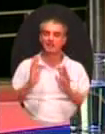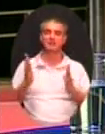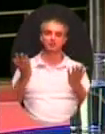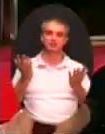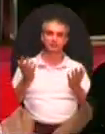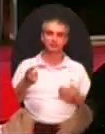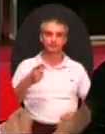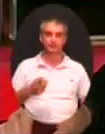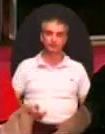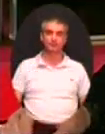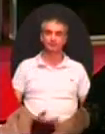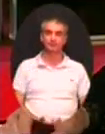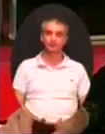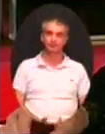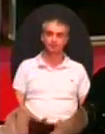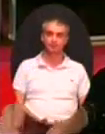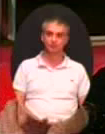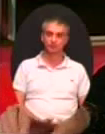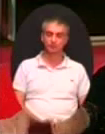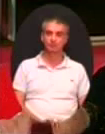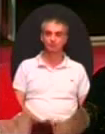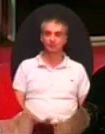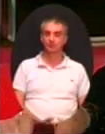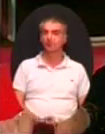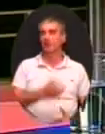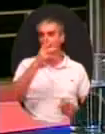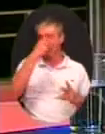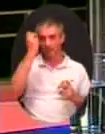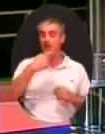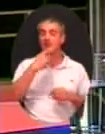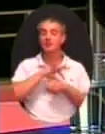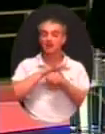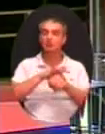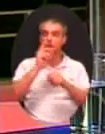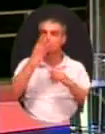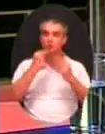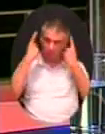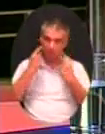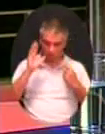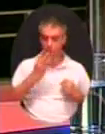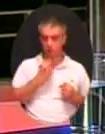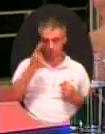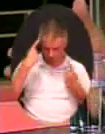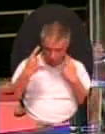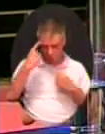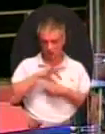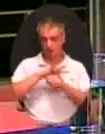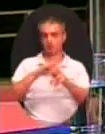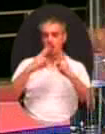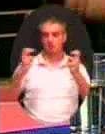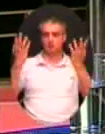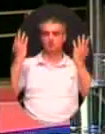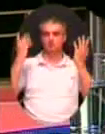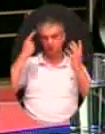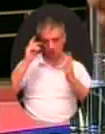יהיה חרדי שזהו. יהודי חרדי שניהל. חרדי שסרח. אני מדבר על הניהול של יהודי חרדי. גם יהודי חרדי יודע לנהל עיר. בסדר.